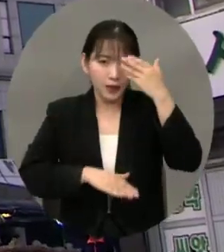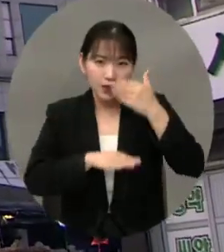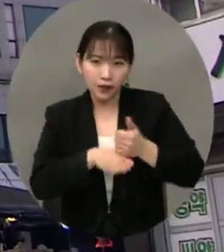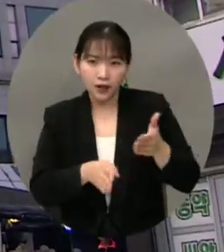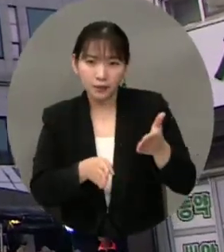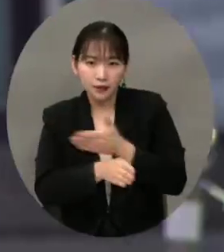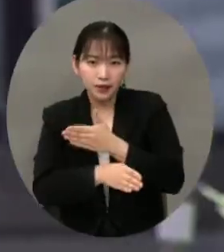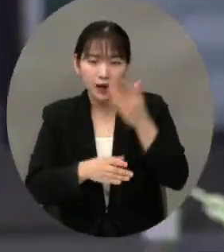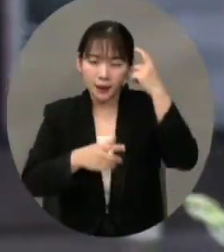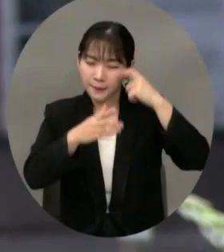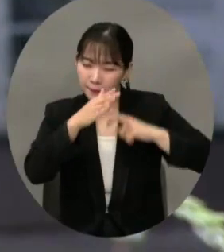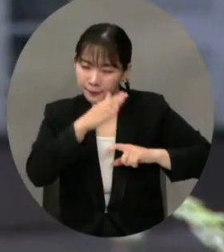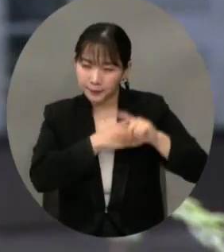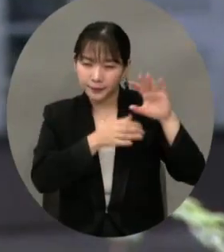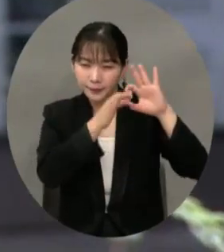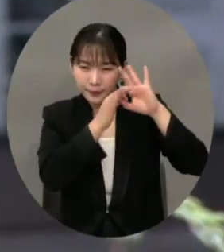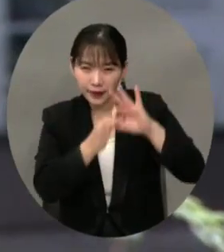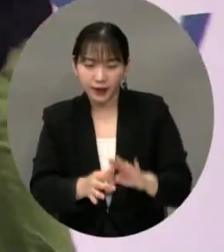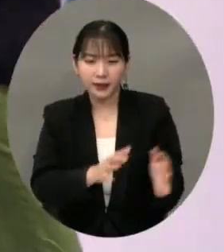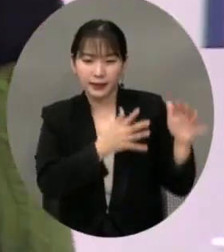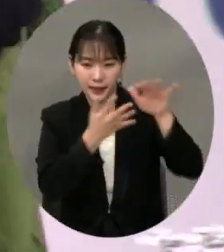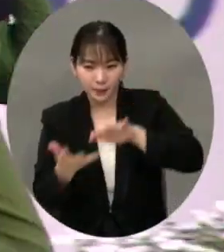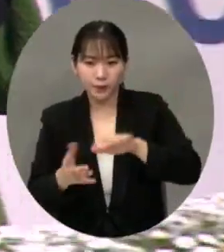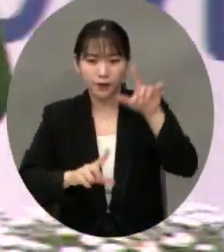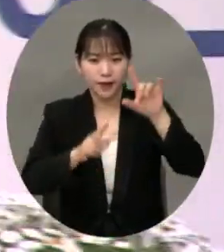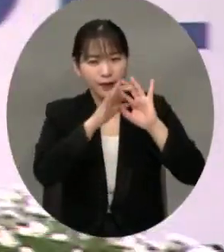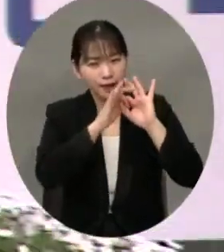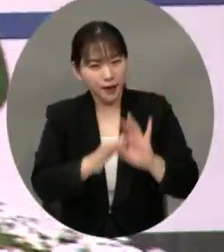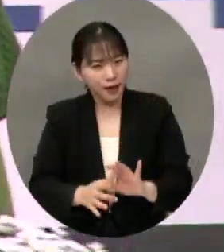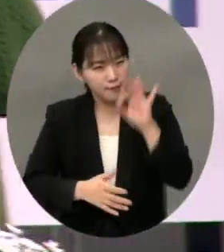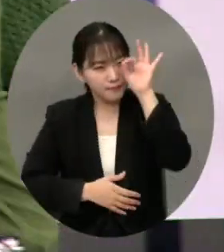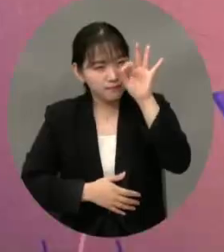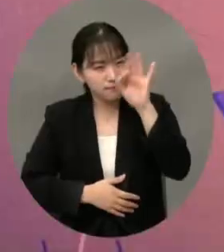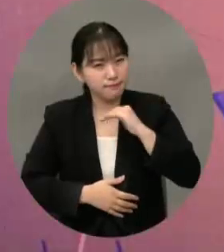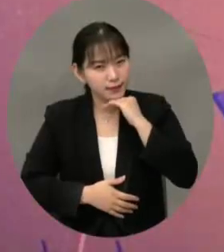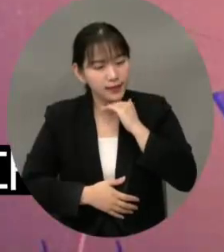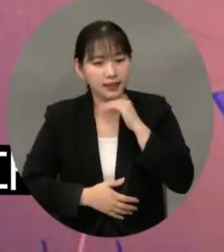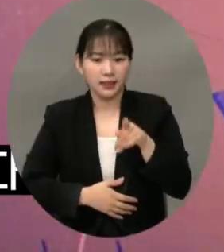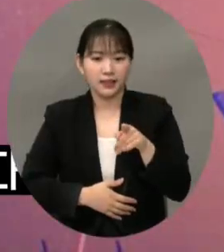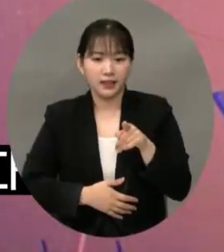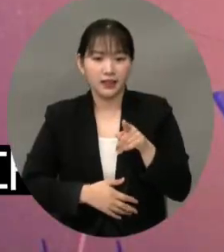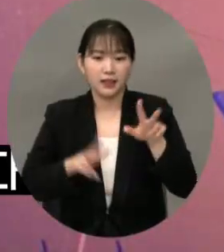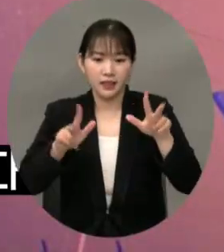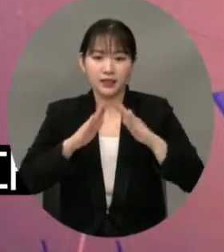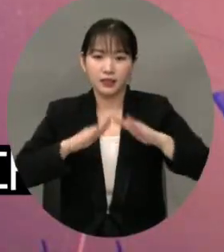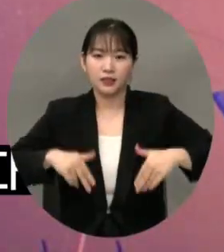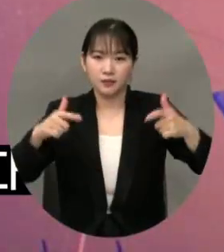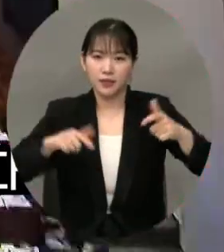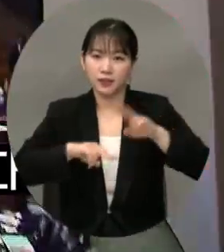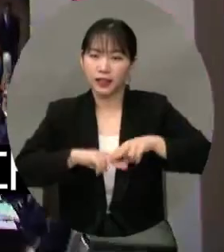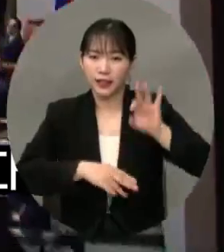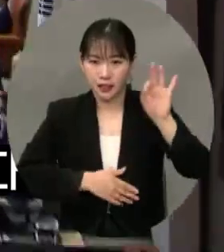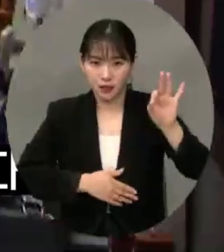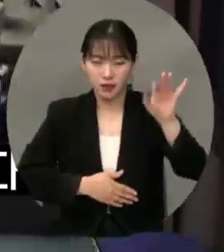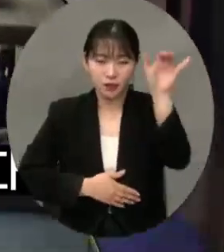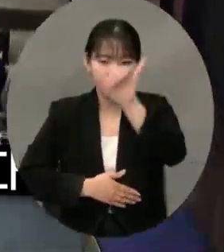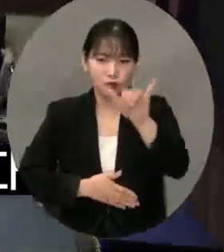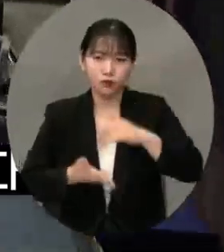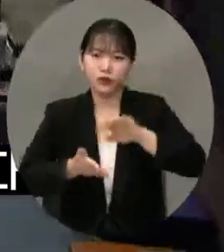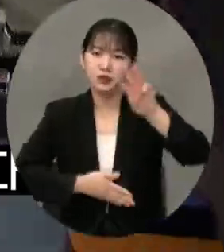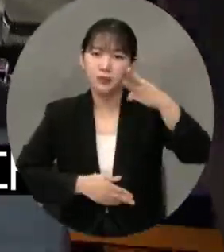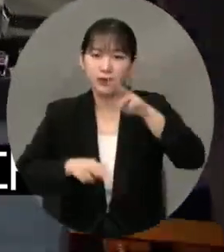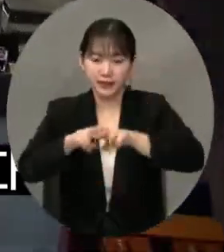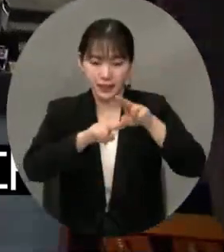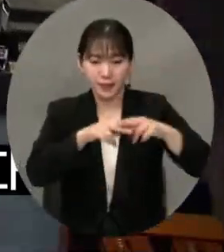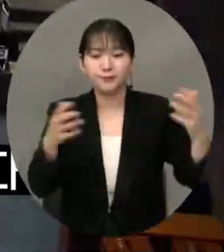결과부터 밤새 계속된 개표 상황까지 눈을 떼지 못했습니다. 이제 전남의 10석, 전국 300석의